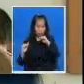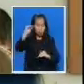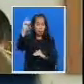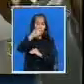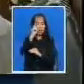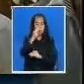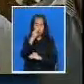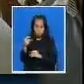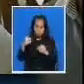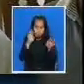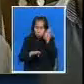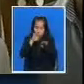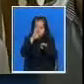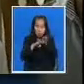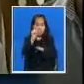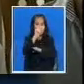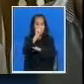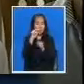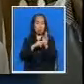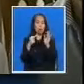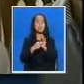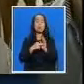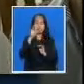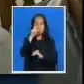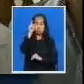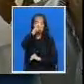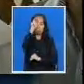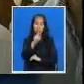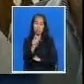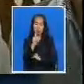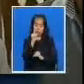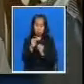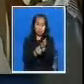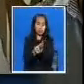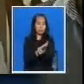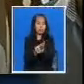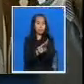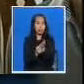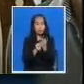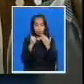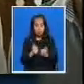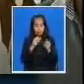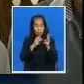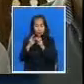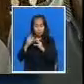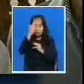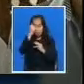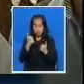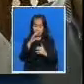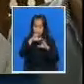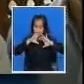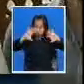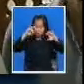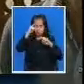ะครับอันนี้คือโจทย์ใหญ ่ครับ ที่เราจะต้องมาแก้นะฮะเพราะฉะนั้นแนวทางที่รัฐบาลต้องการจะท